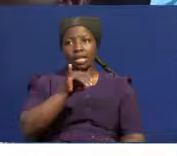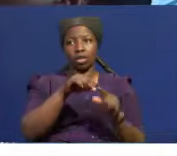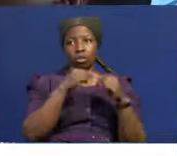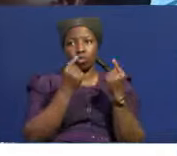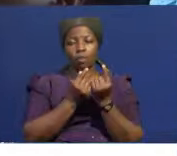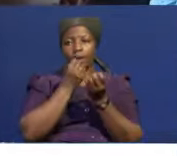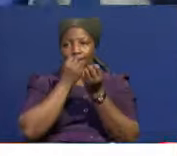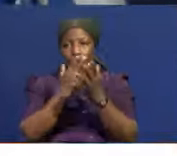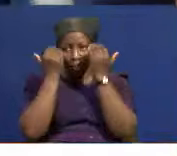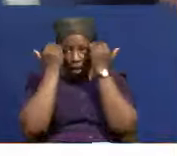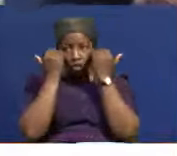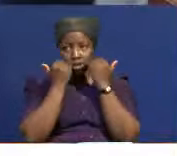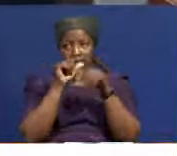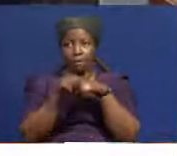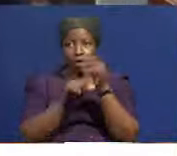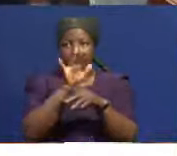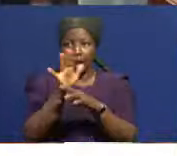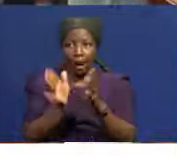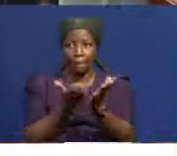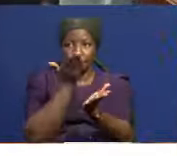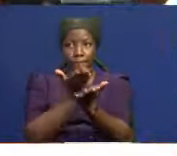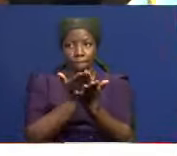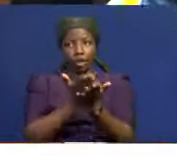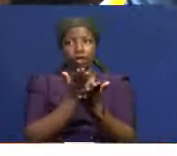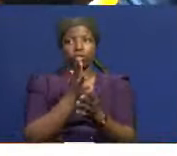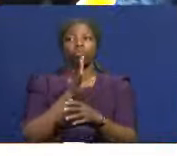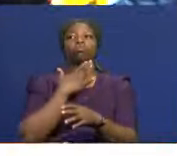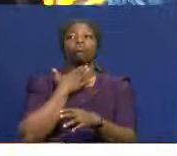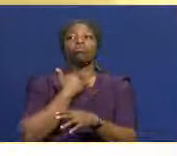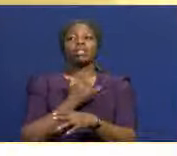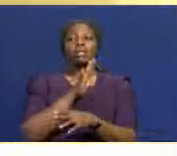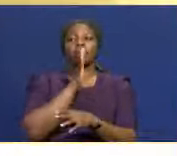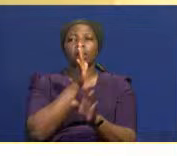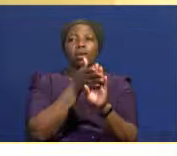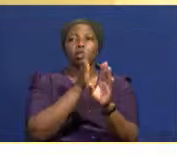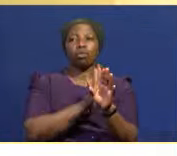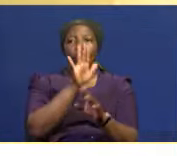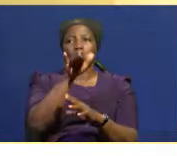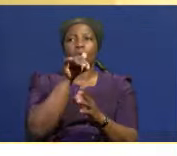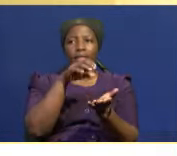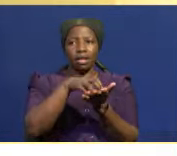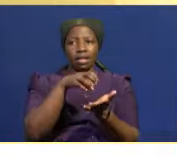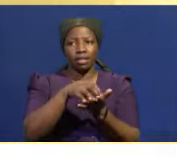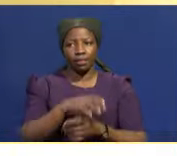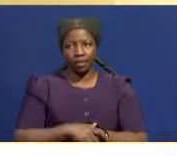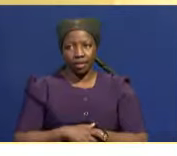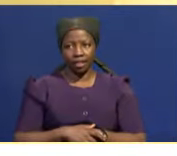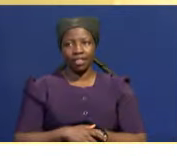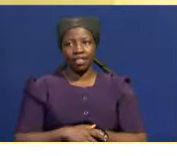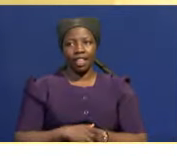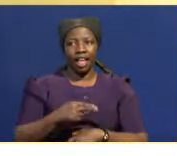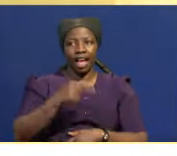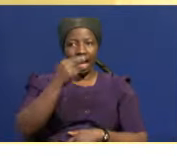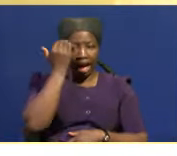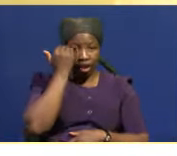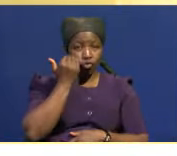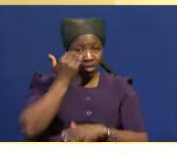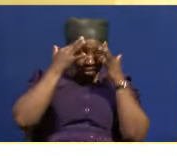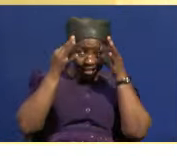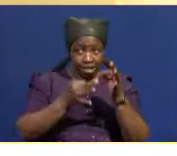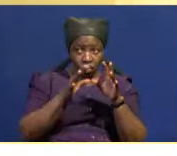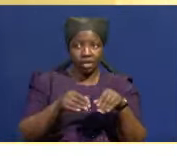mahakama kuhusu ombi lao la kutaka kuondolewa kutoka kwenye kesi hiyo. Uamuzi wa leo wa mahakama kuu unatia doa katika ari ya